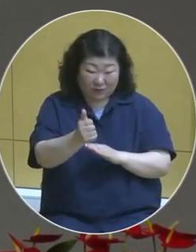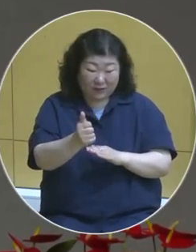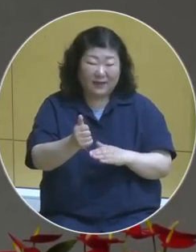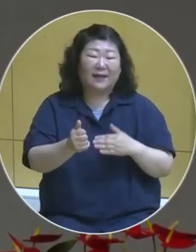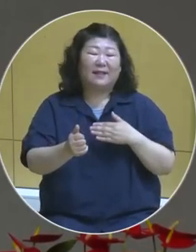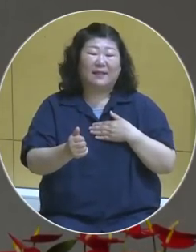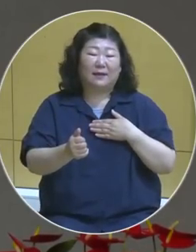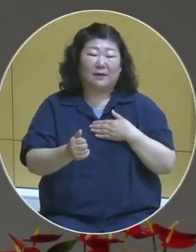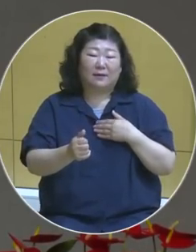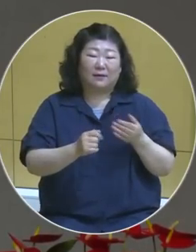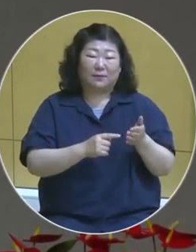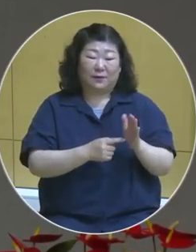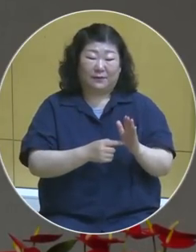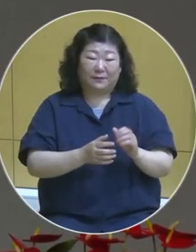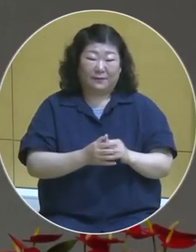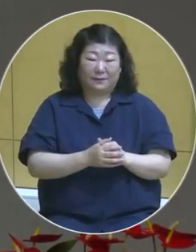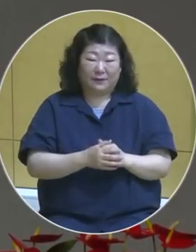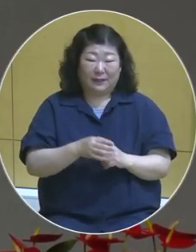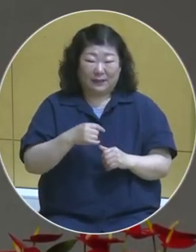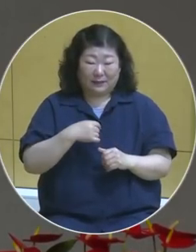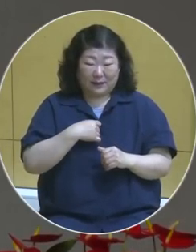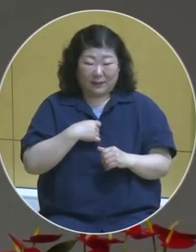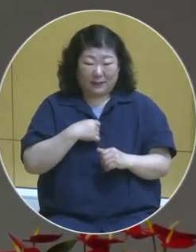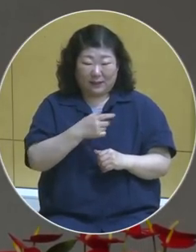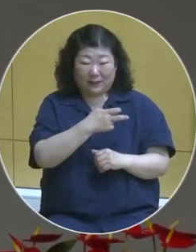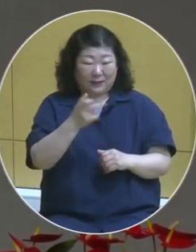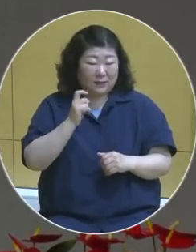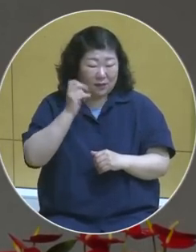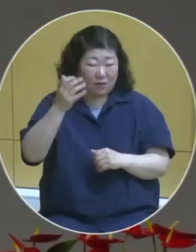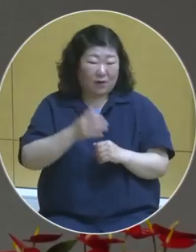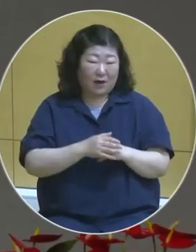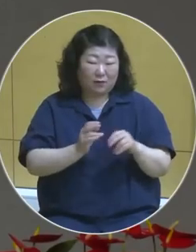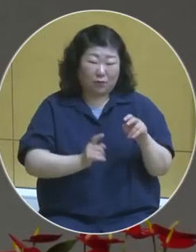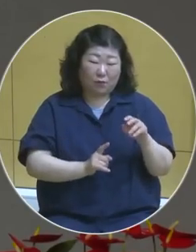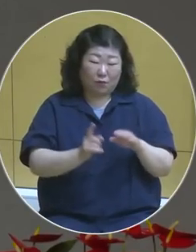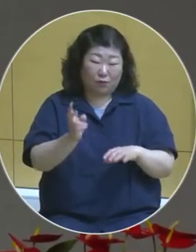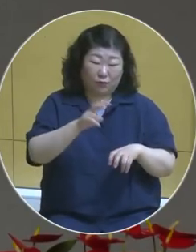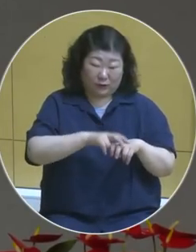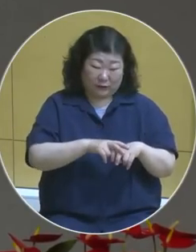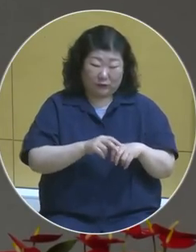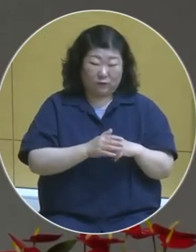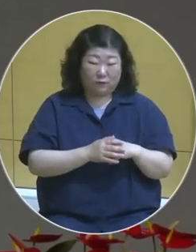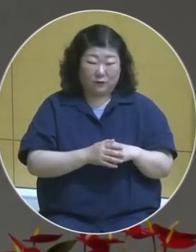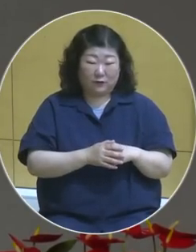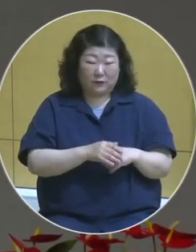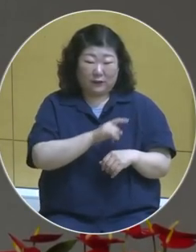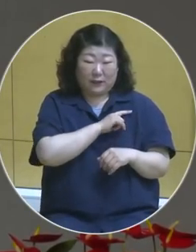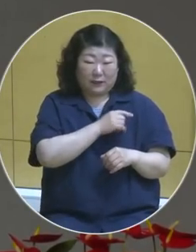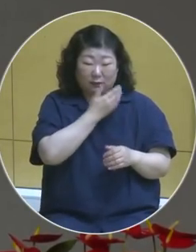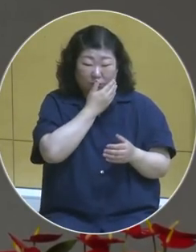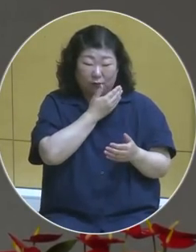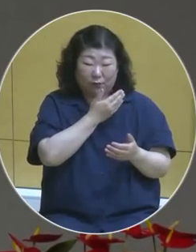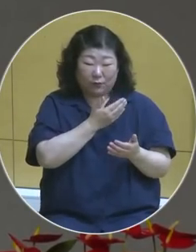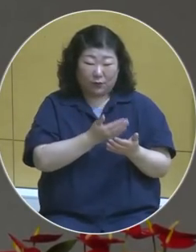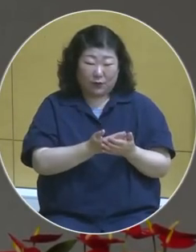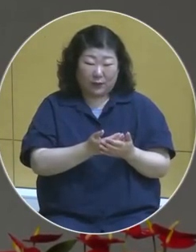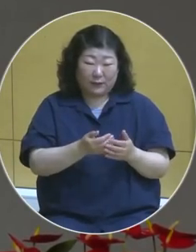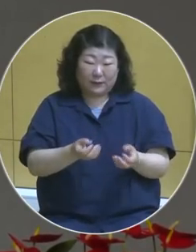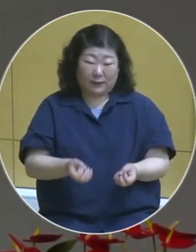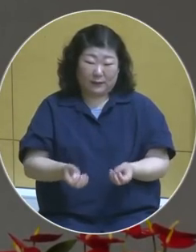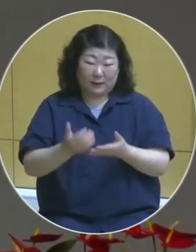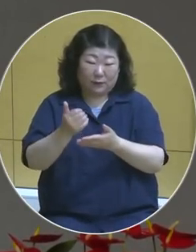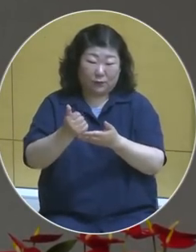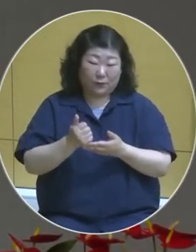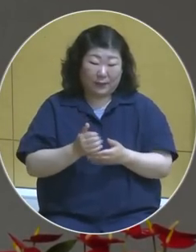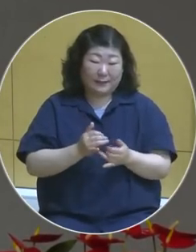큰 영광, 자기의 많은 자녀, 자기의 높은 지위, 가장 존귀한 잔치에 초대받은 사람은 자기밖에 없다는 것을